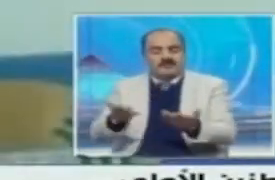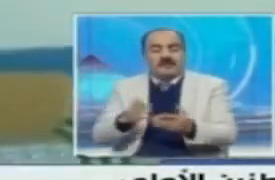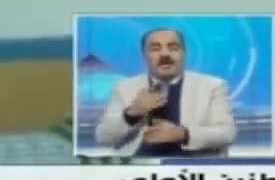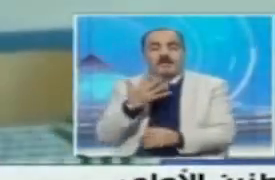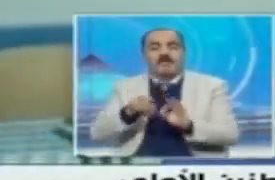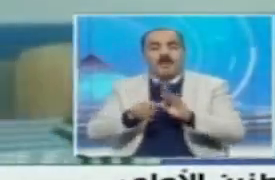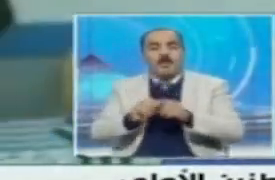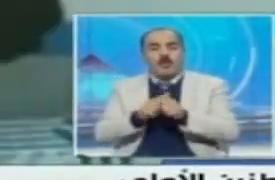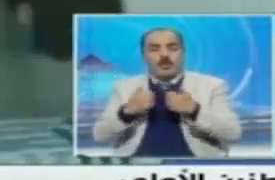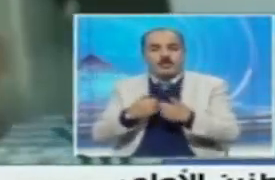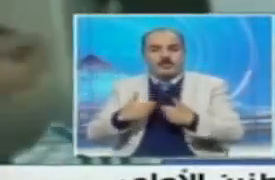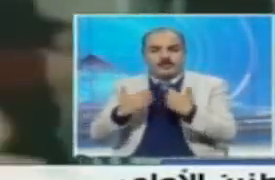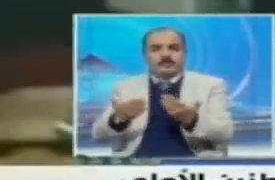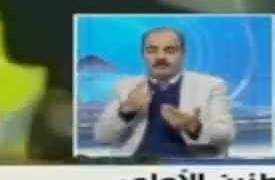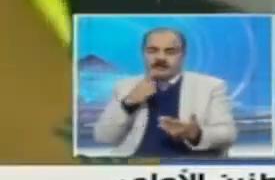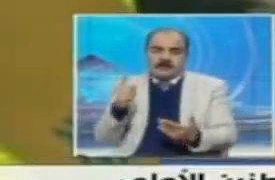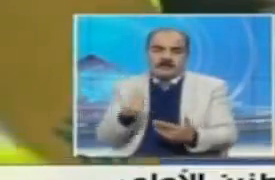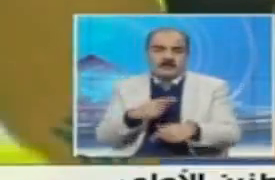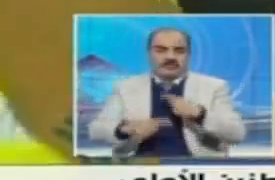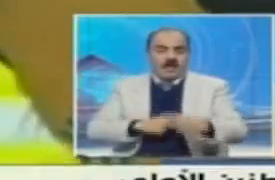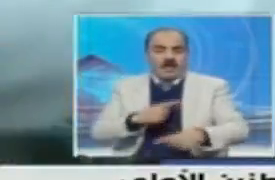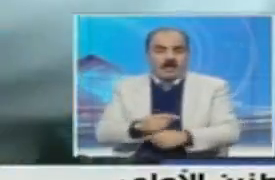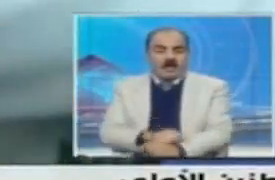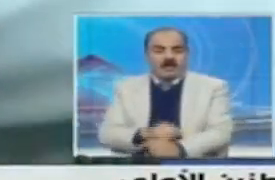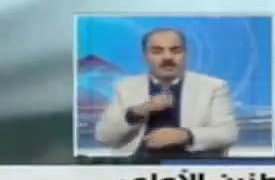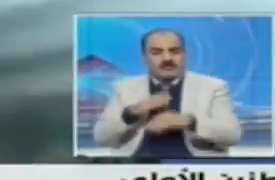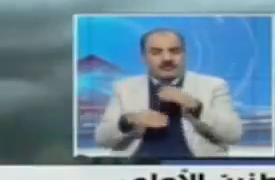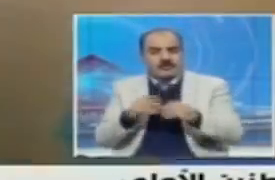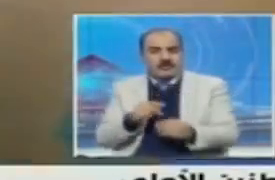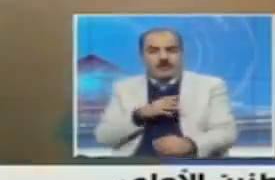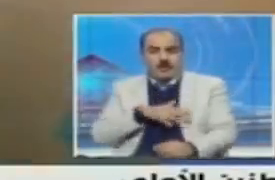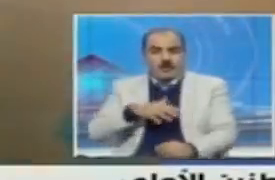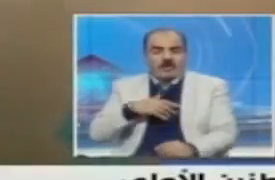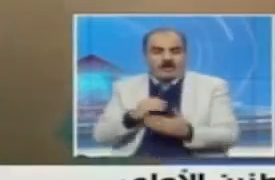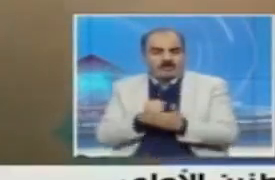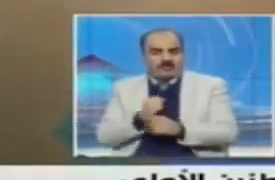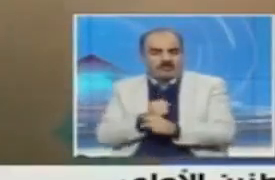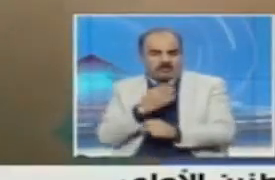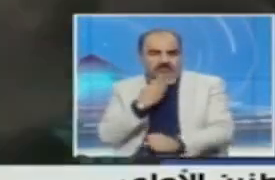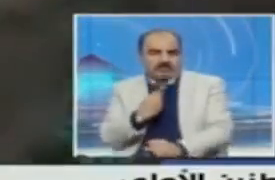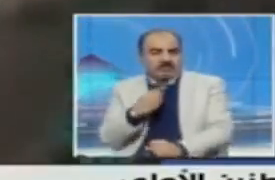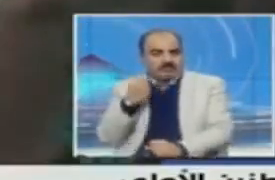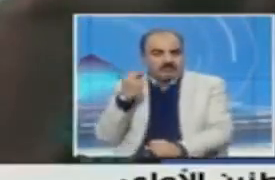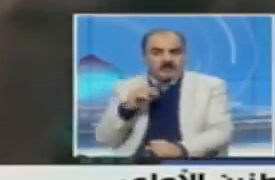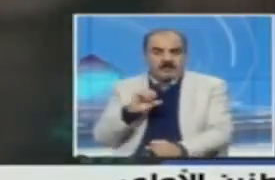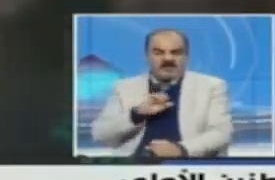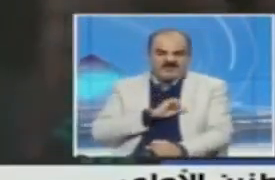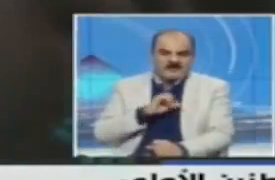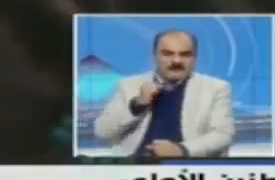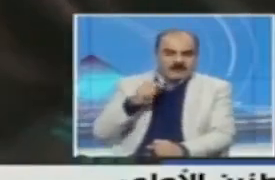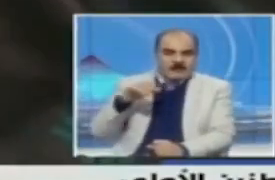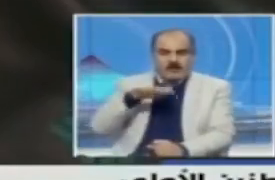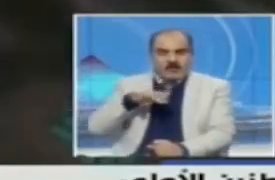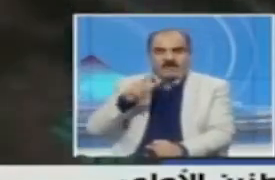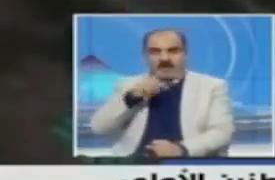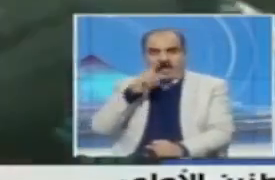5 ملايين أسرة خلال العام الجاري. وسعيا من التحالف الوطني للعمل الأهلي التنموي لتخفيف حدة الآثار السلبية